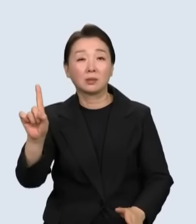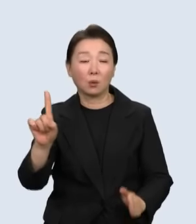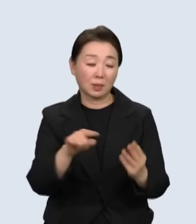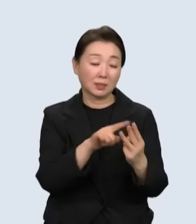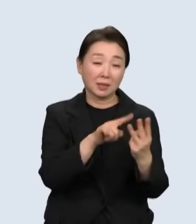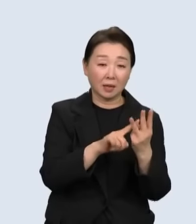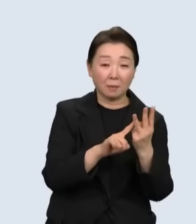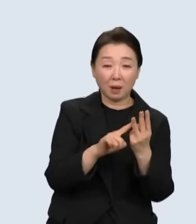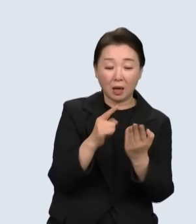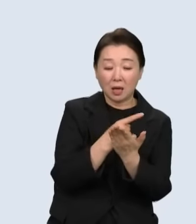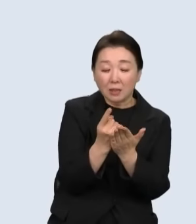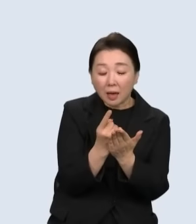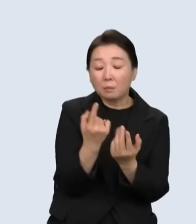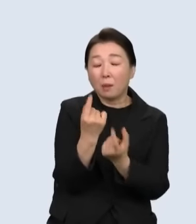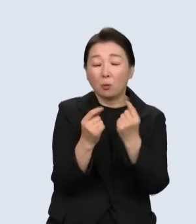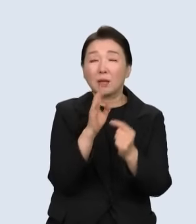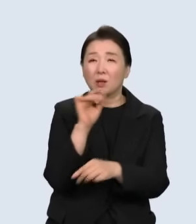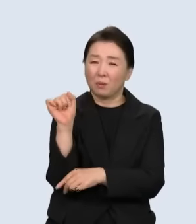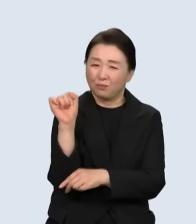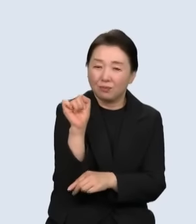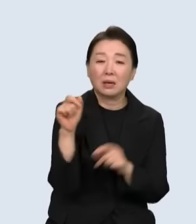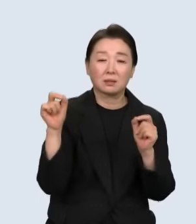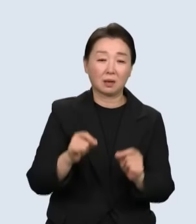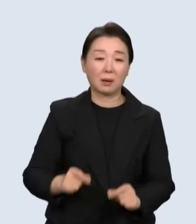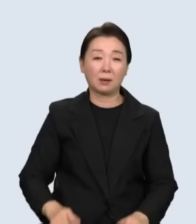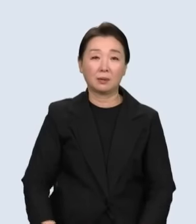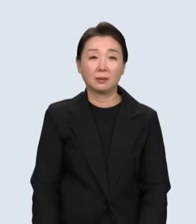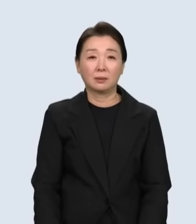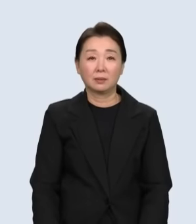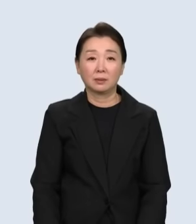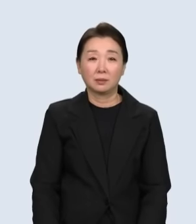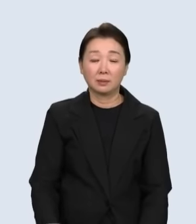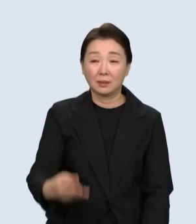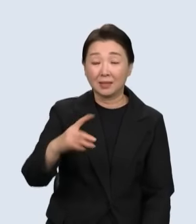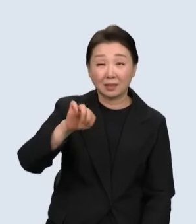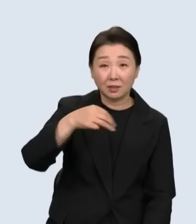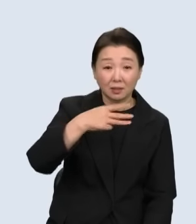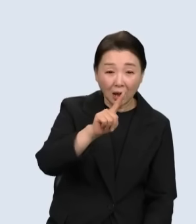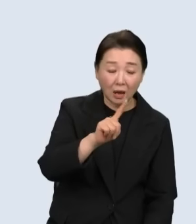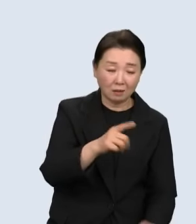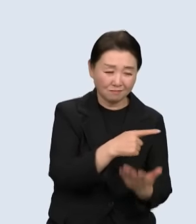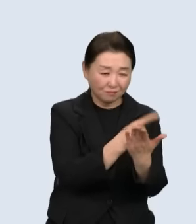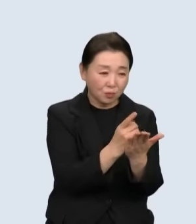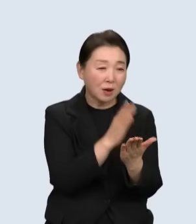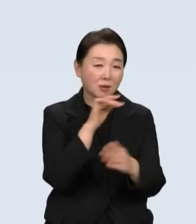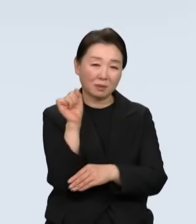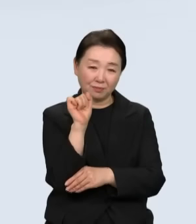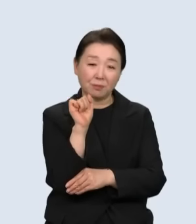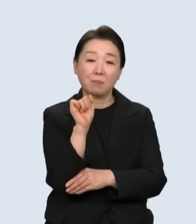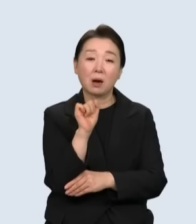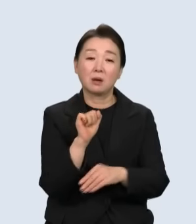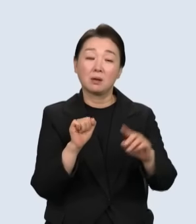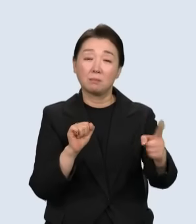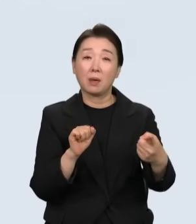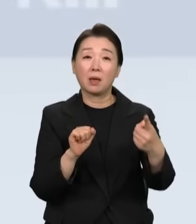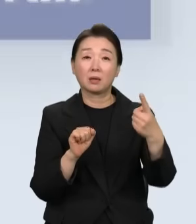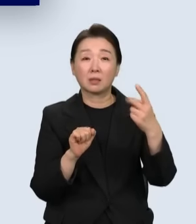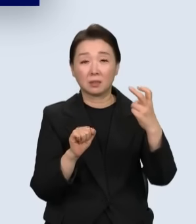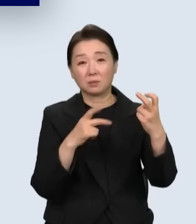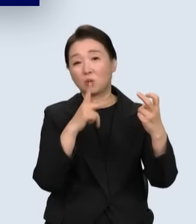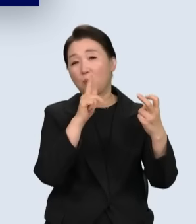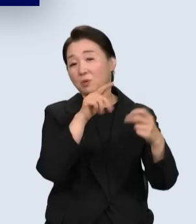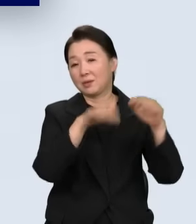계기판에 표시된 것보다 실제 달릴 수 있는 거리가 짧았습니다. 테슬라 모델3는 표시된 것과 실제 달린 거리가 120km나 차이